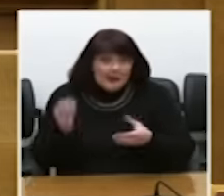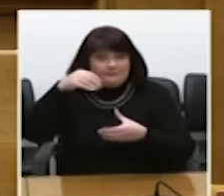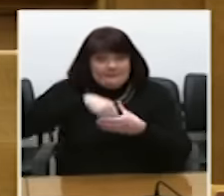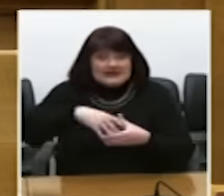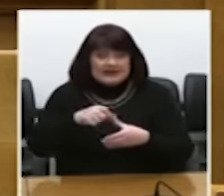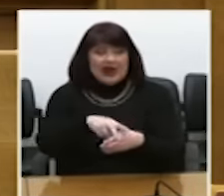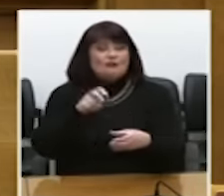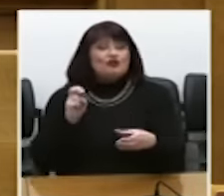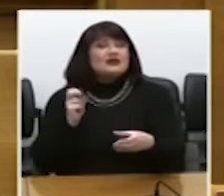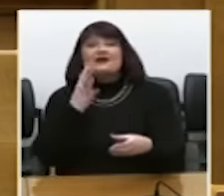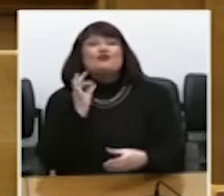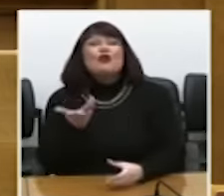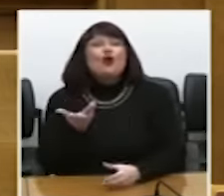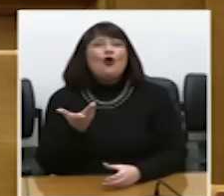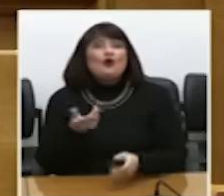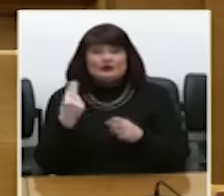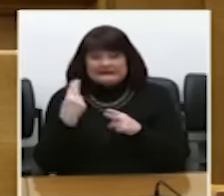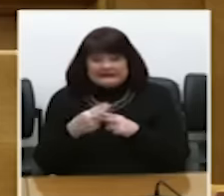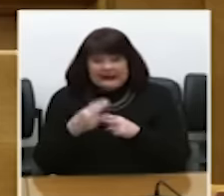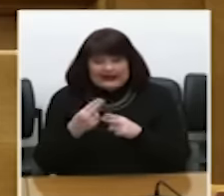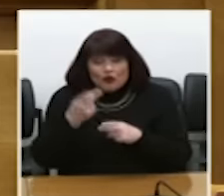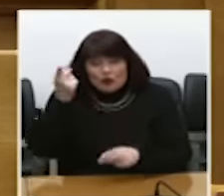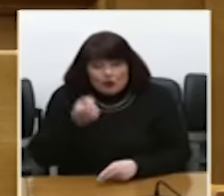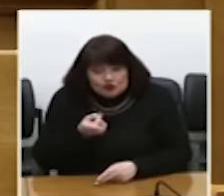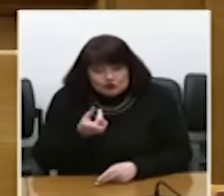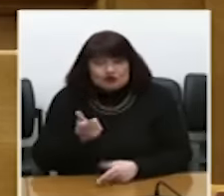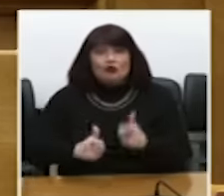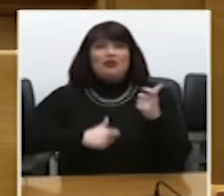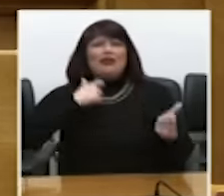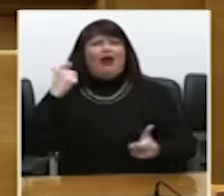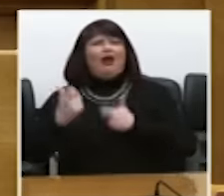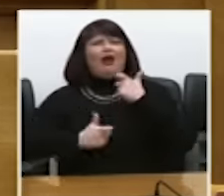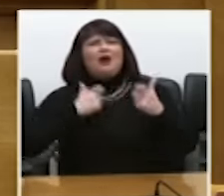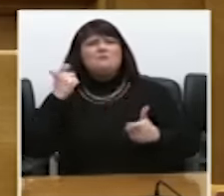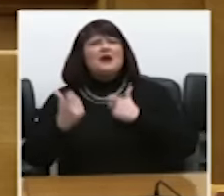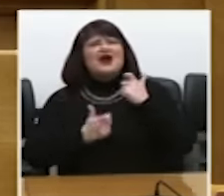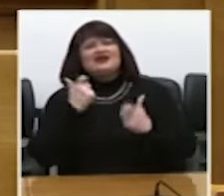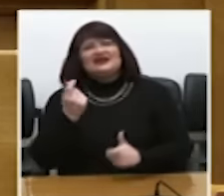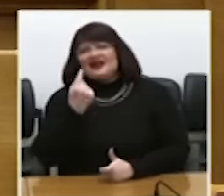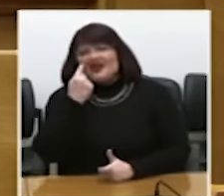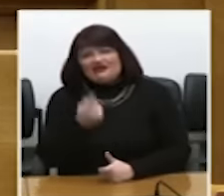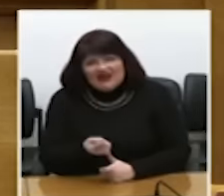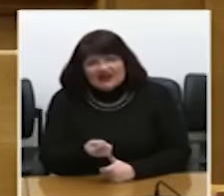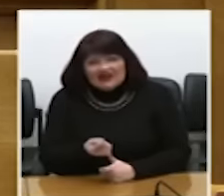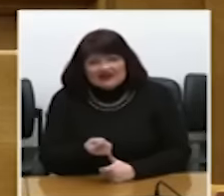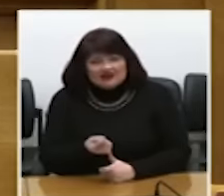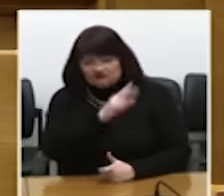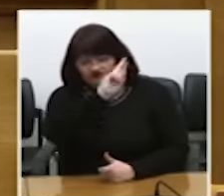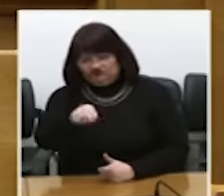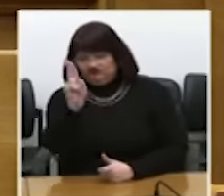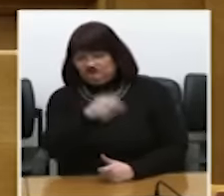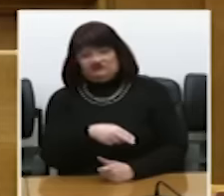η αποχή σε σημαντικό βαθμό μια διαμαρτυρία, περιέχει στάση απόρριψης αυτού του